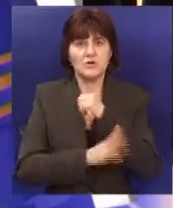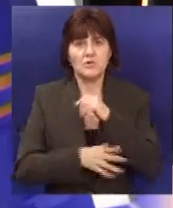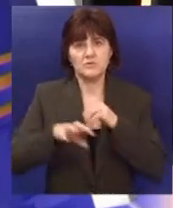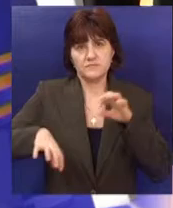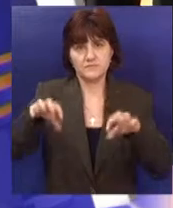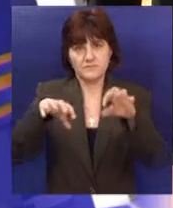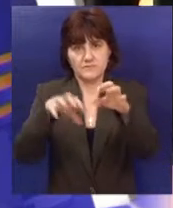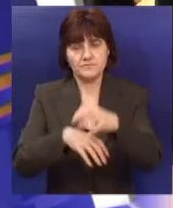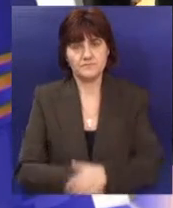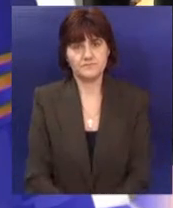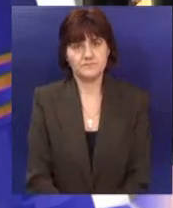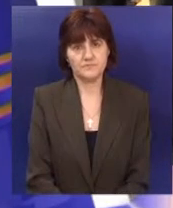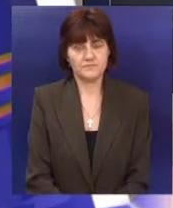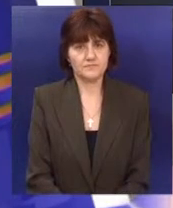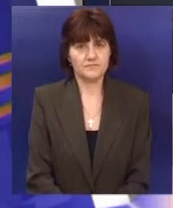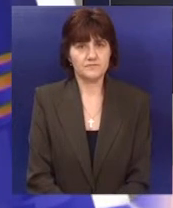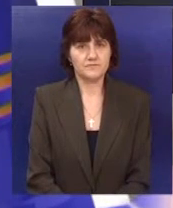odeljenja.